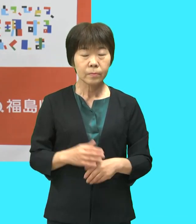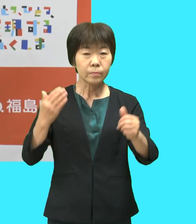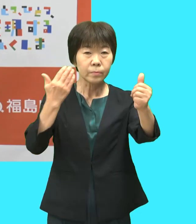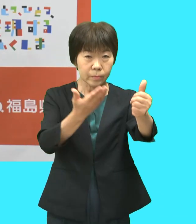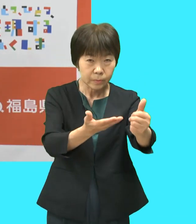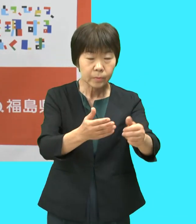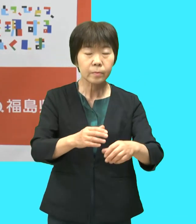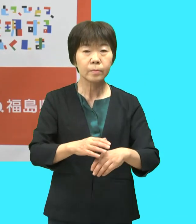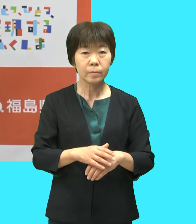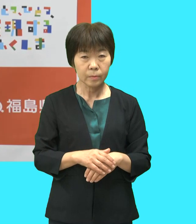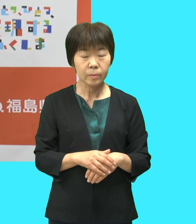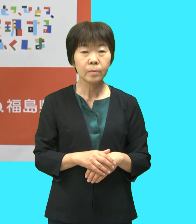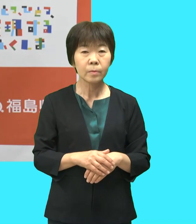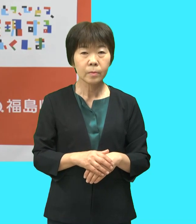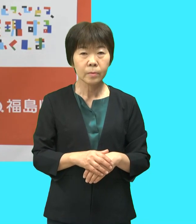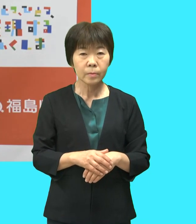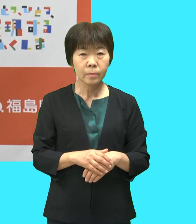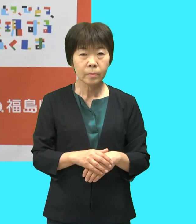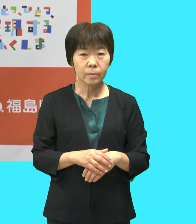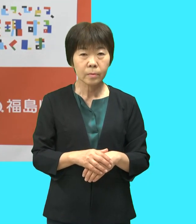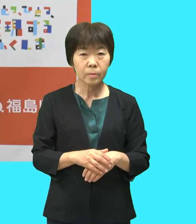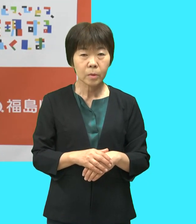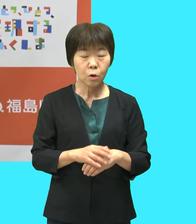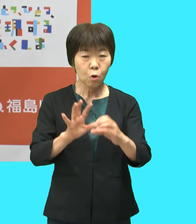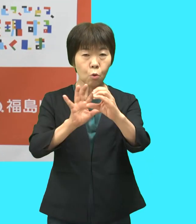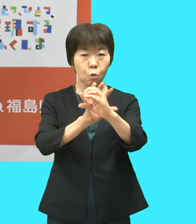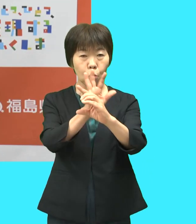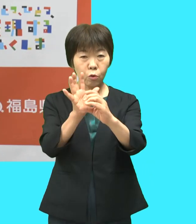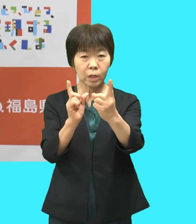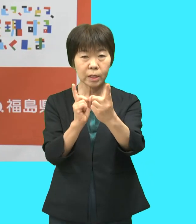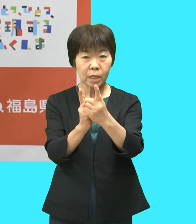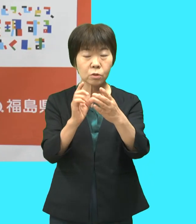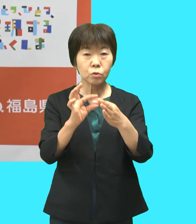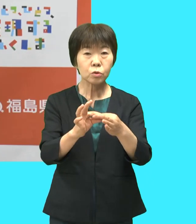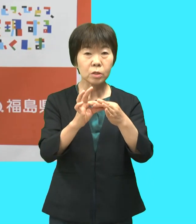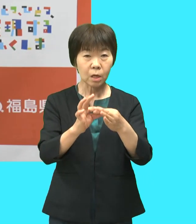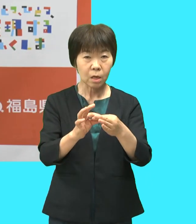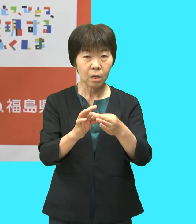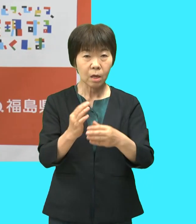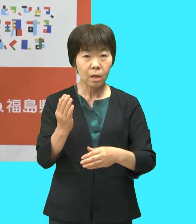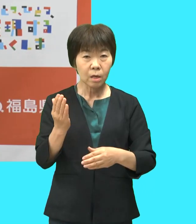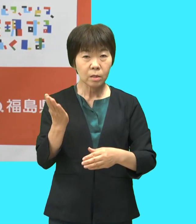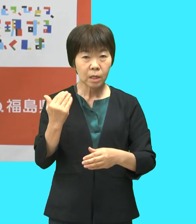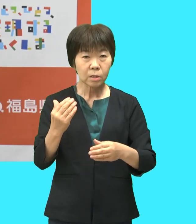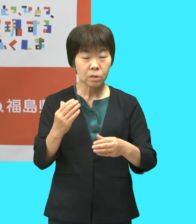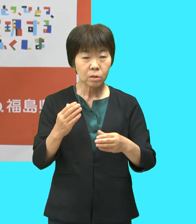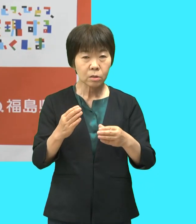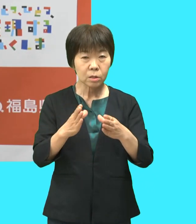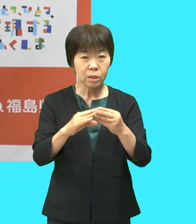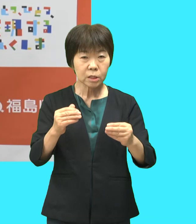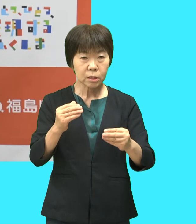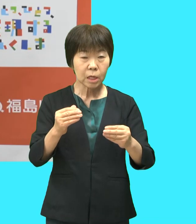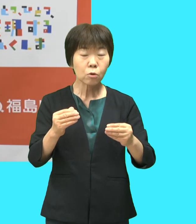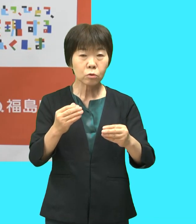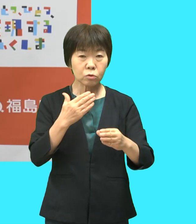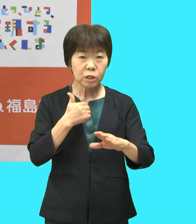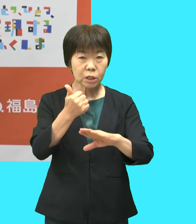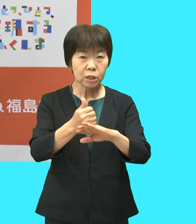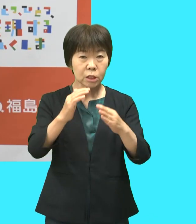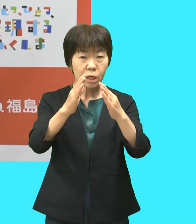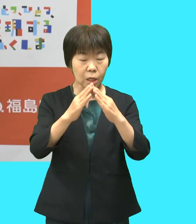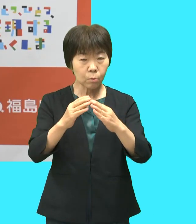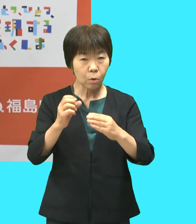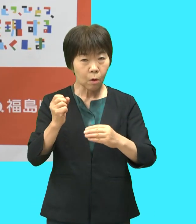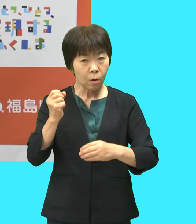島中央テレビの 方です、はい、 よろしくお願いします。 よろしくお願いします。 コロナ対策についてなんですけれども、はい、先日全国知事会の方でも GoTo キャンペーンの再